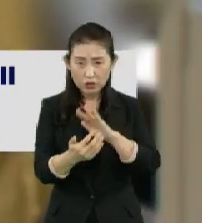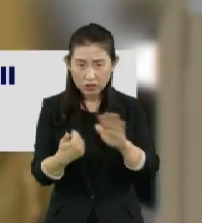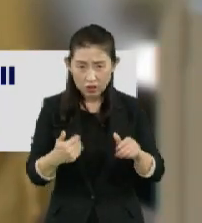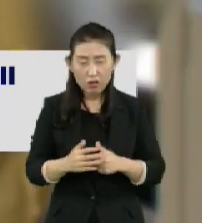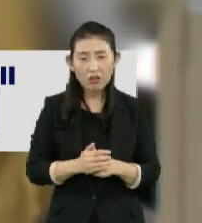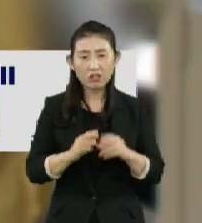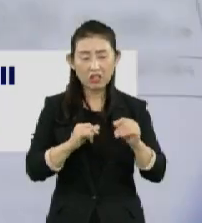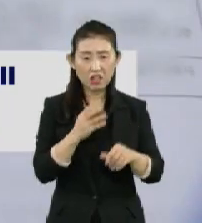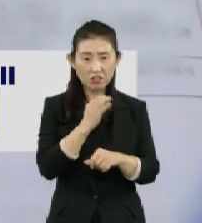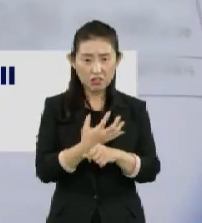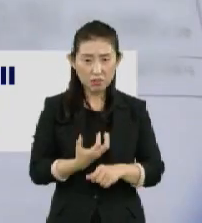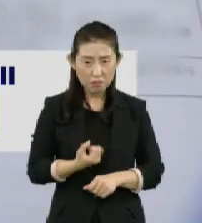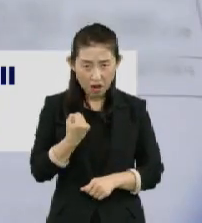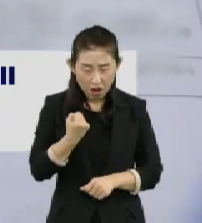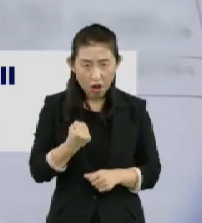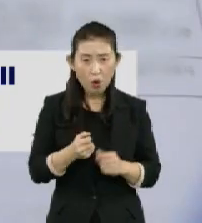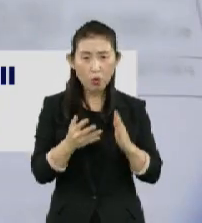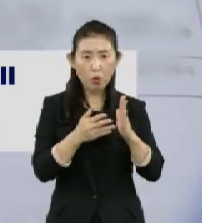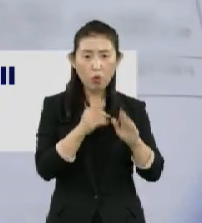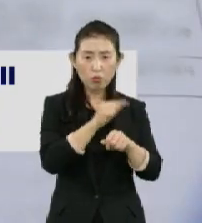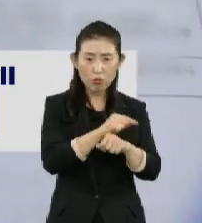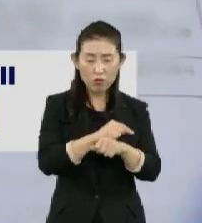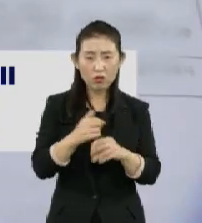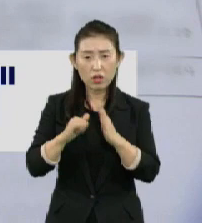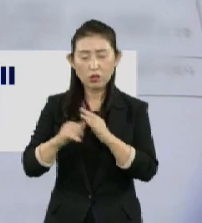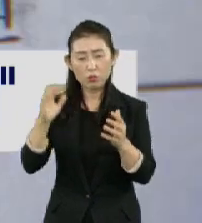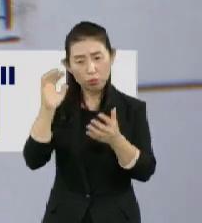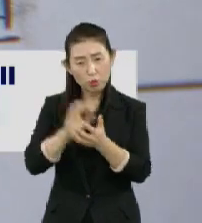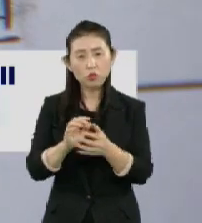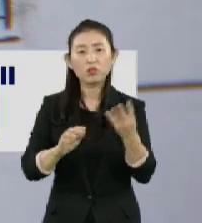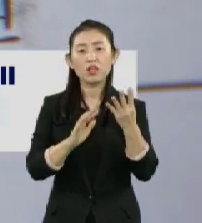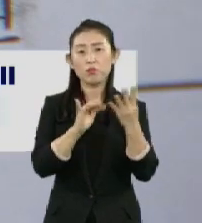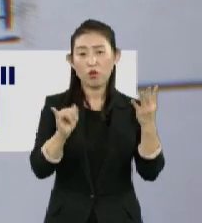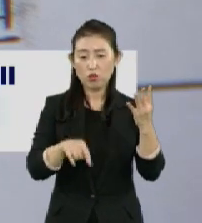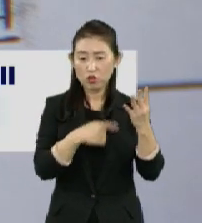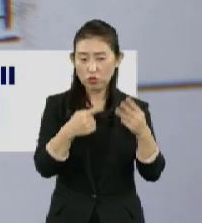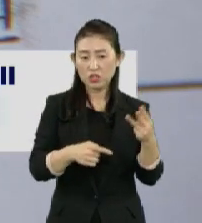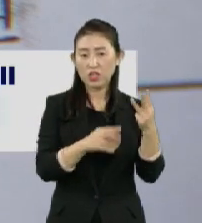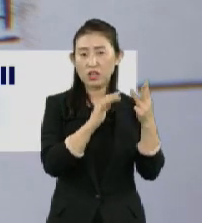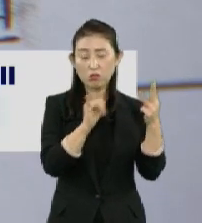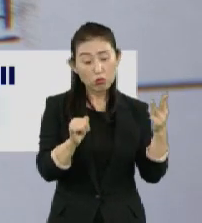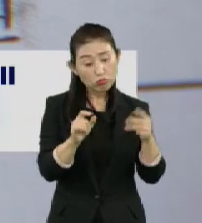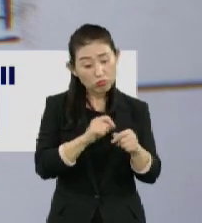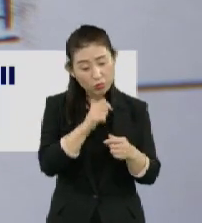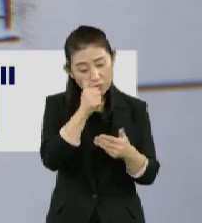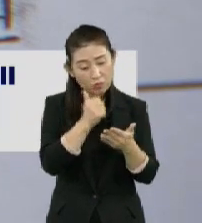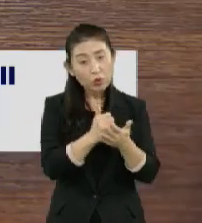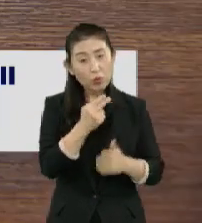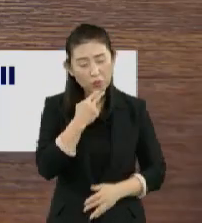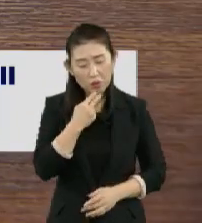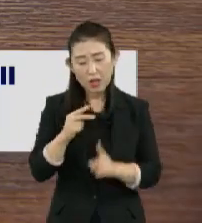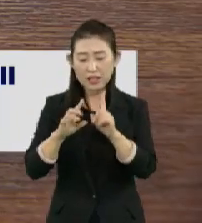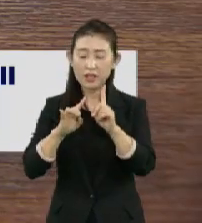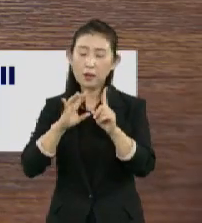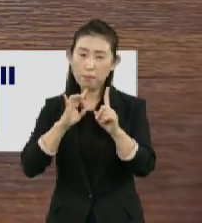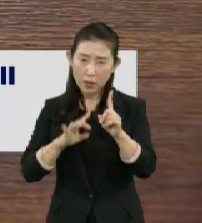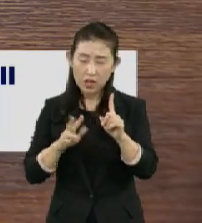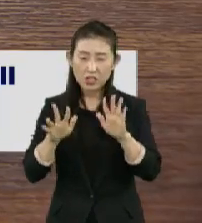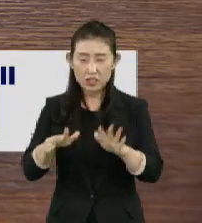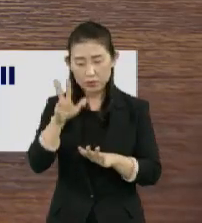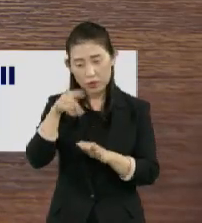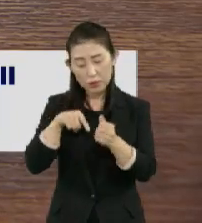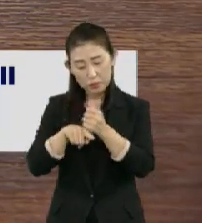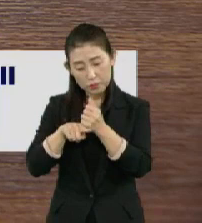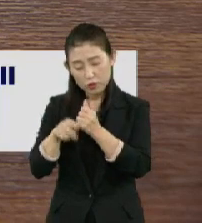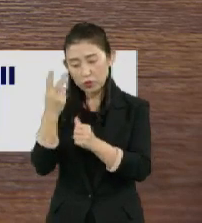지역 부동산을 취득한 공무원과 가족은 모두 4명이었으나 이 가운데 3명은 별다른 혐의가 없었고 사무관급